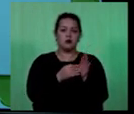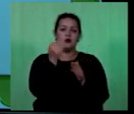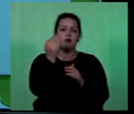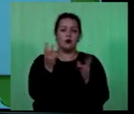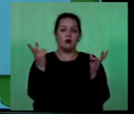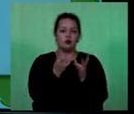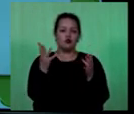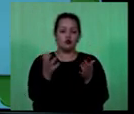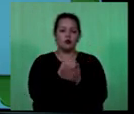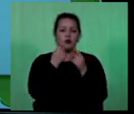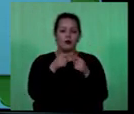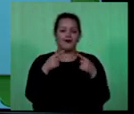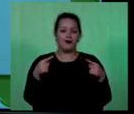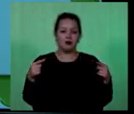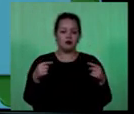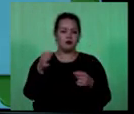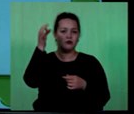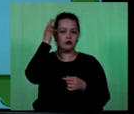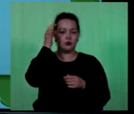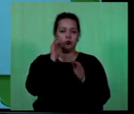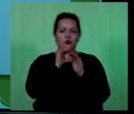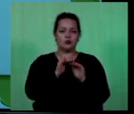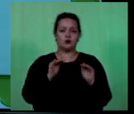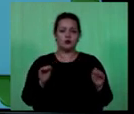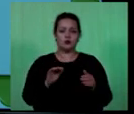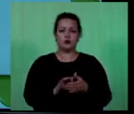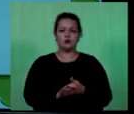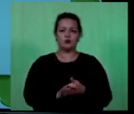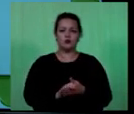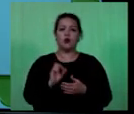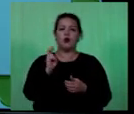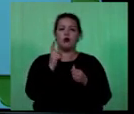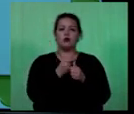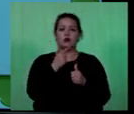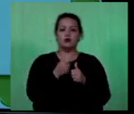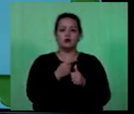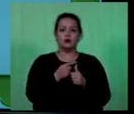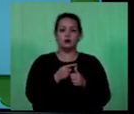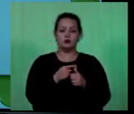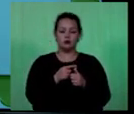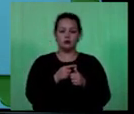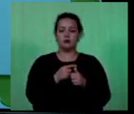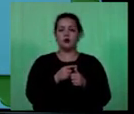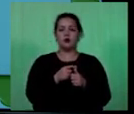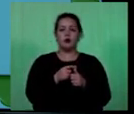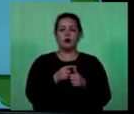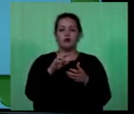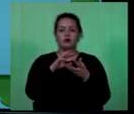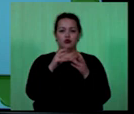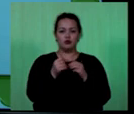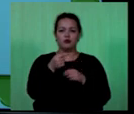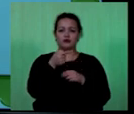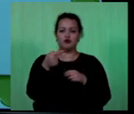найти разность вспоминайте ребята как называются компоненты при вычитании и вы